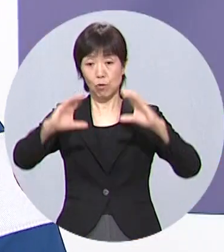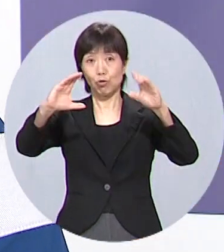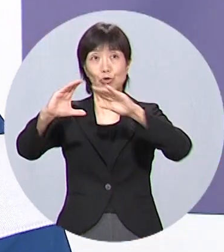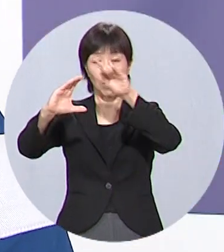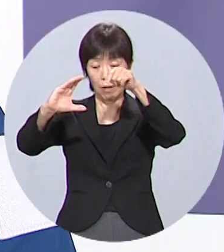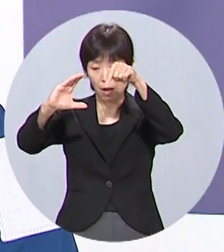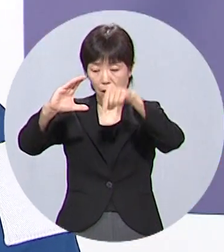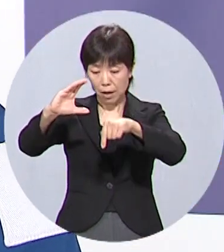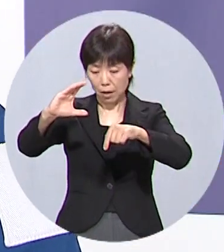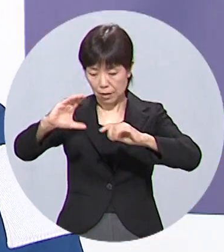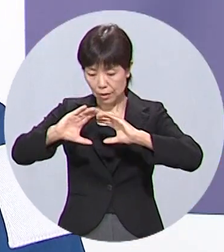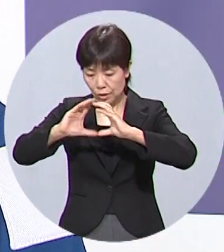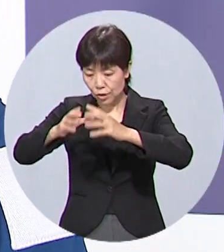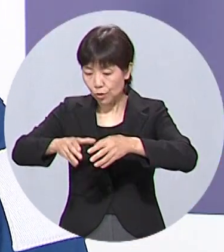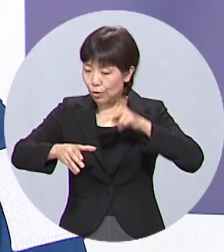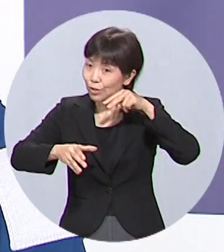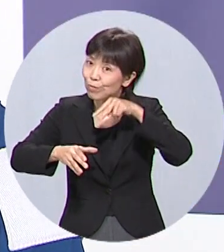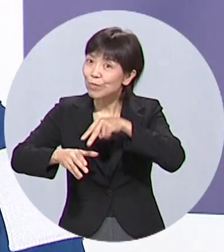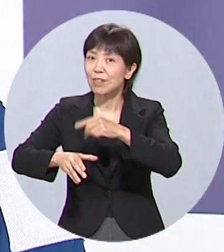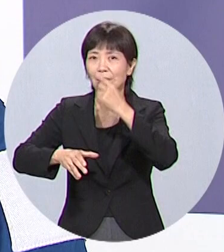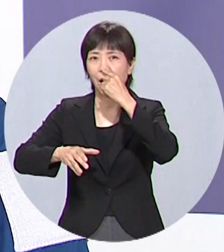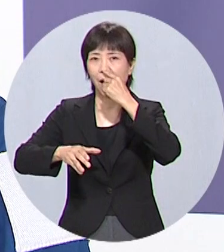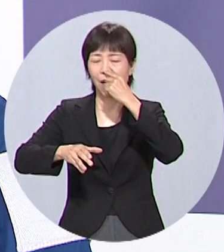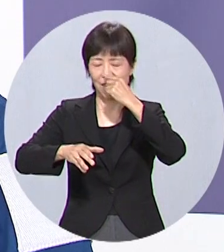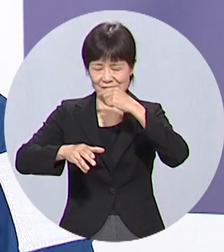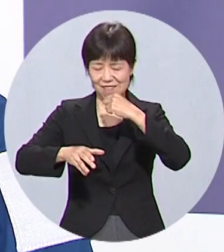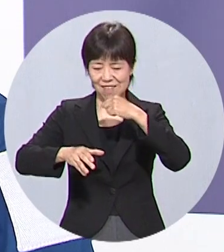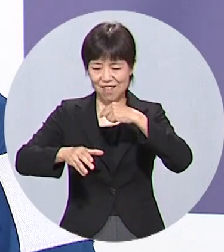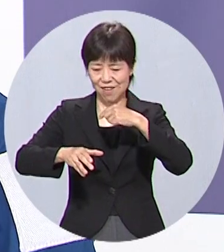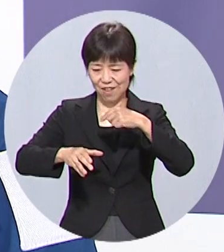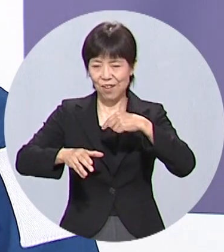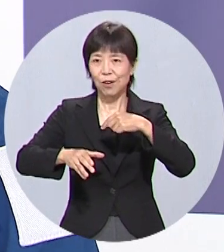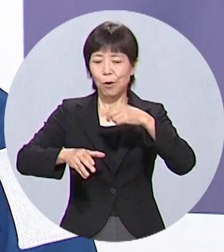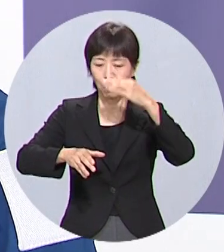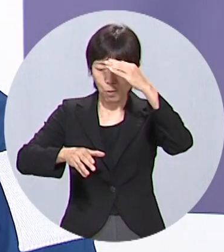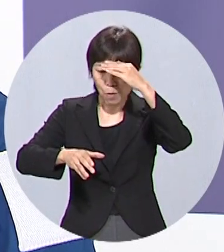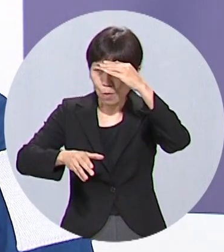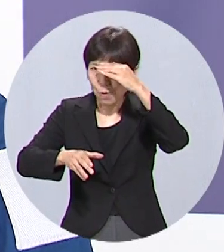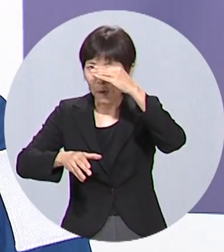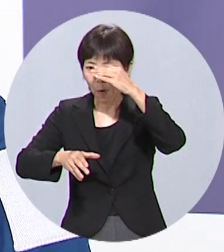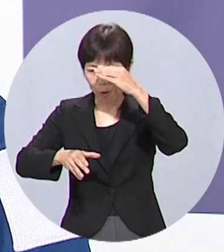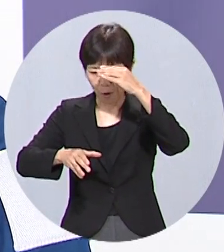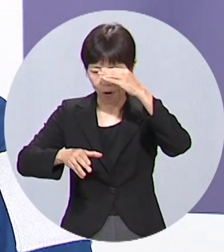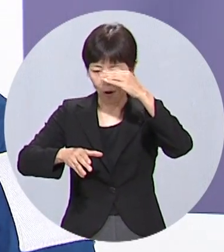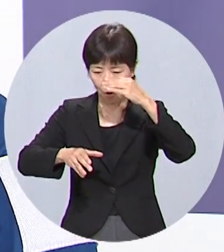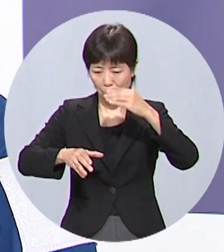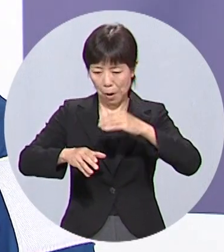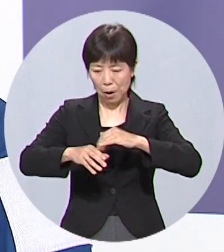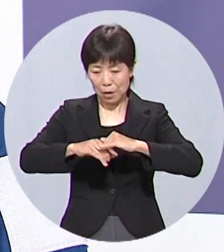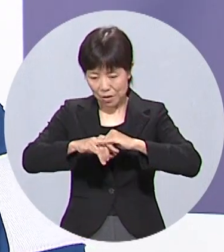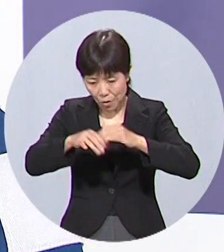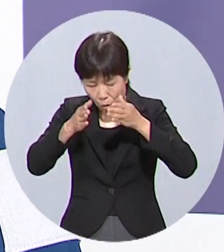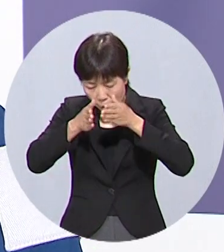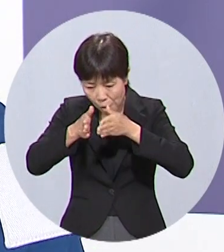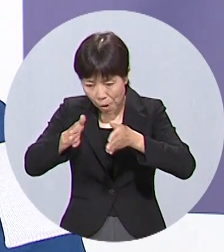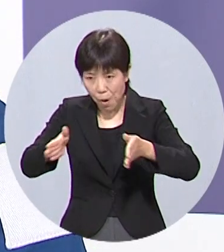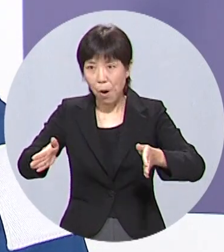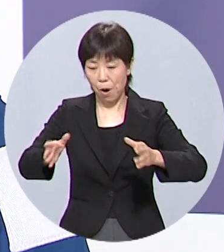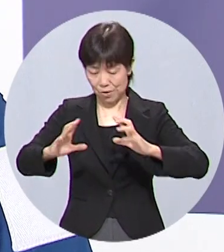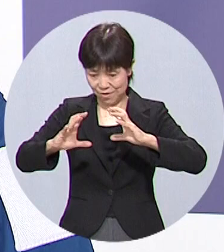美しい地球を見る機会ありましたけれども、ヘルメットのバイザー越しにですね、眼前に広がる広い視野の地